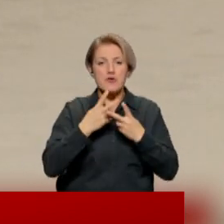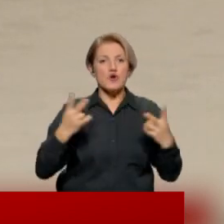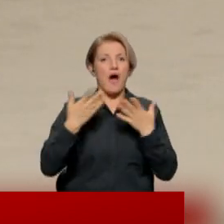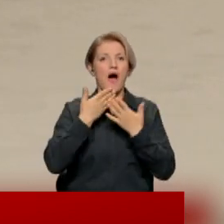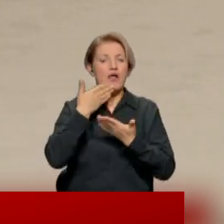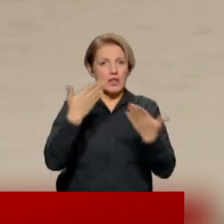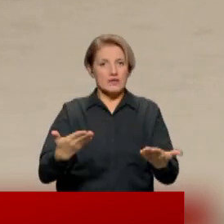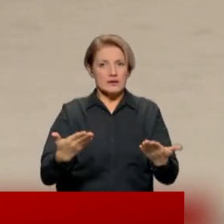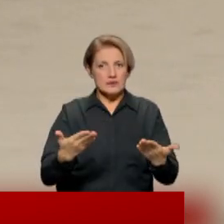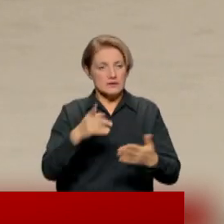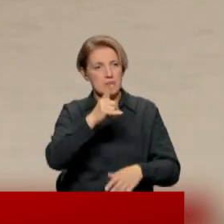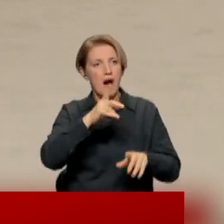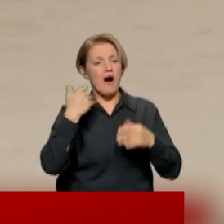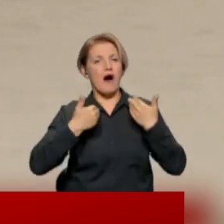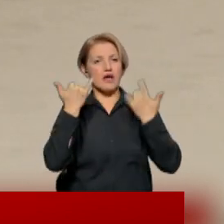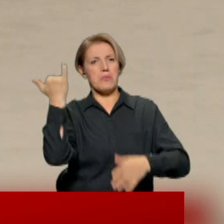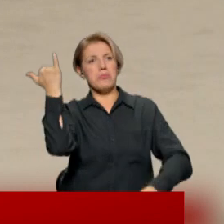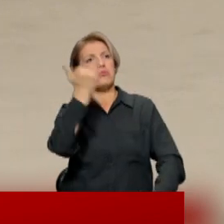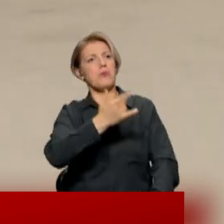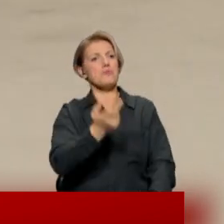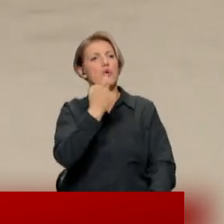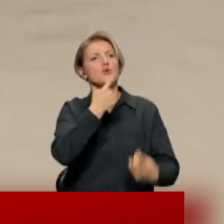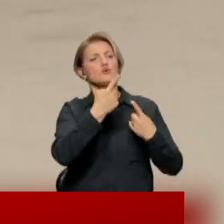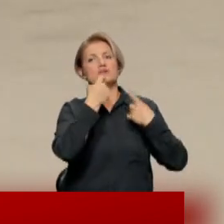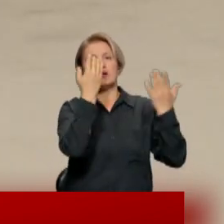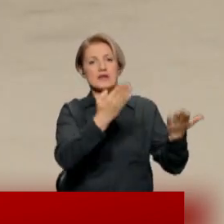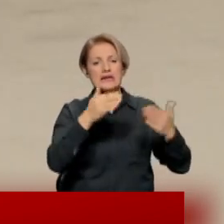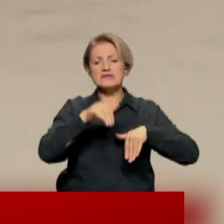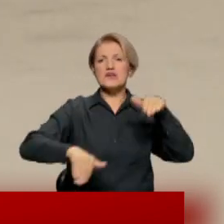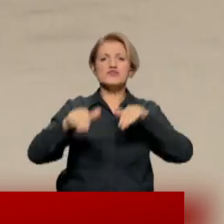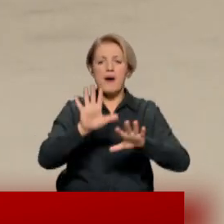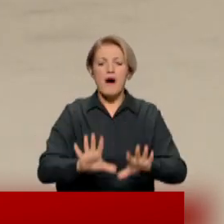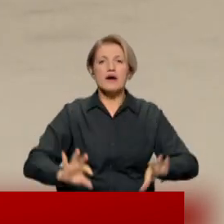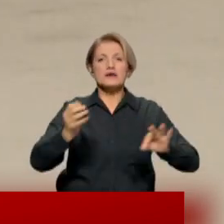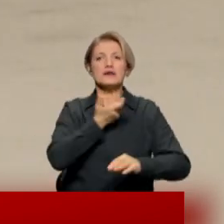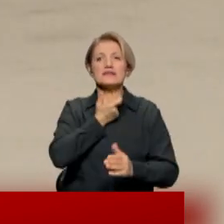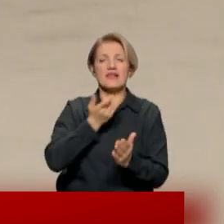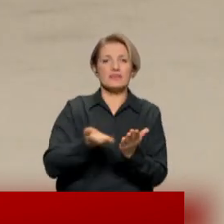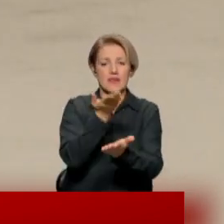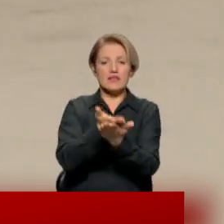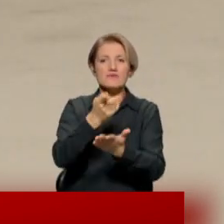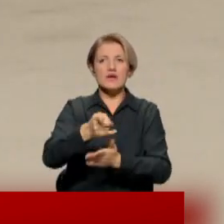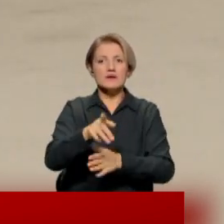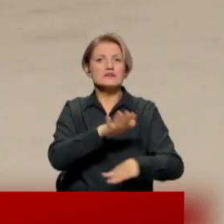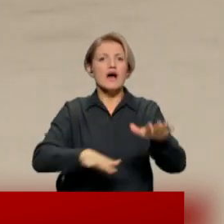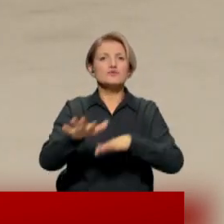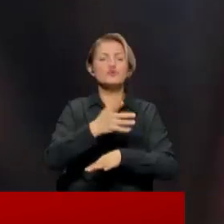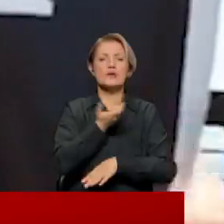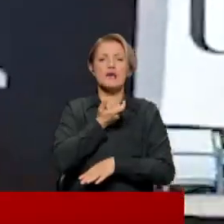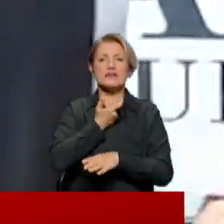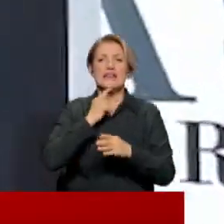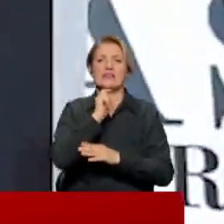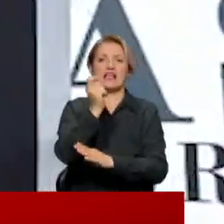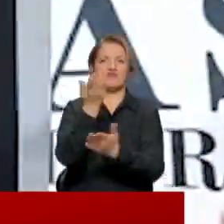hakaretler ettiniz Hakime boş konuşuyorsun dediniz seçime hazırlık yasa teklifi bu yasa teklifi sansür yasası teklifi